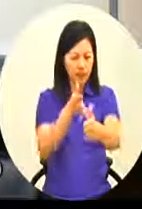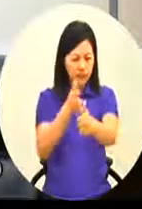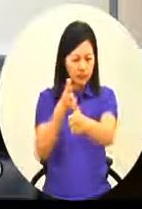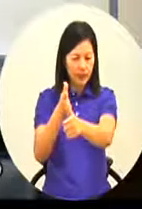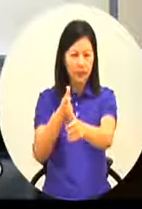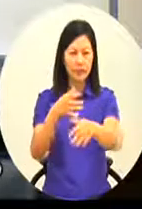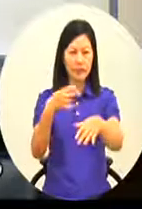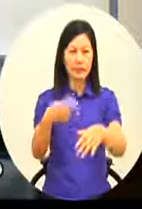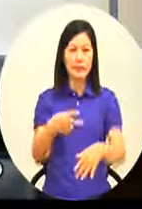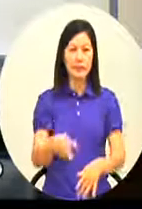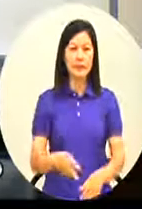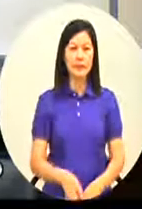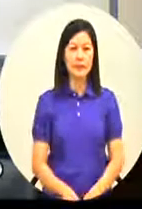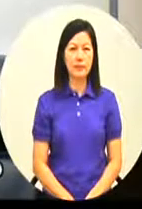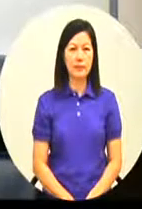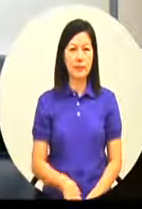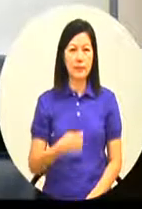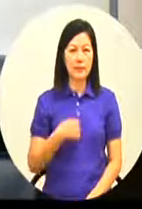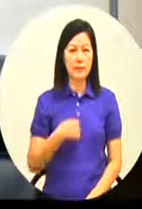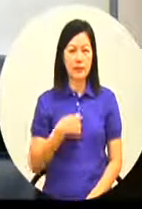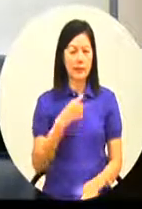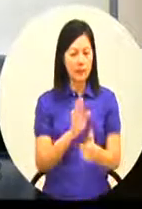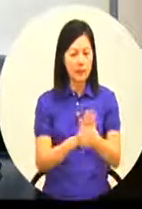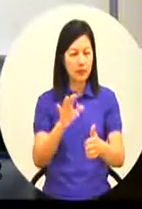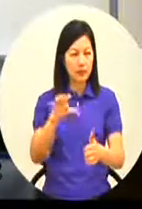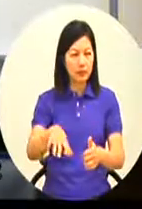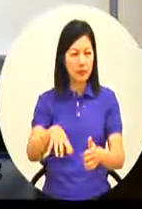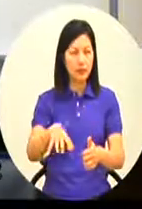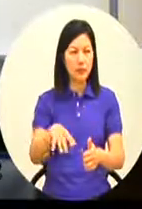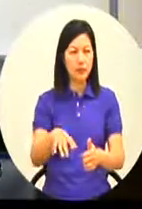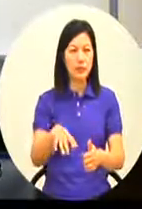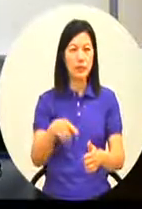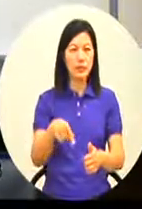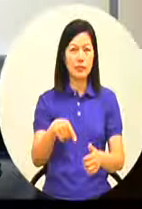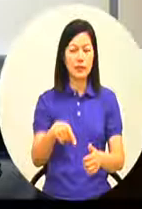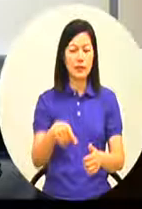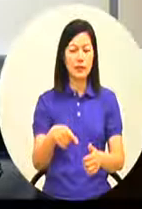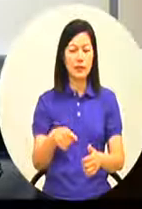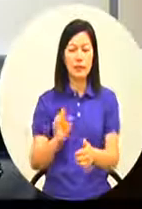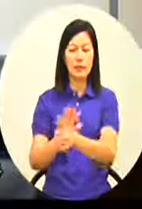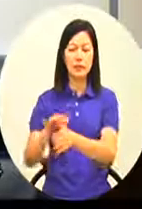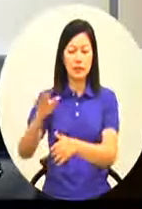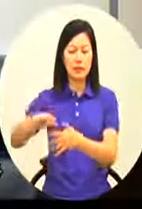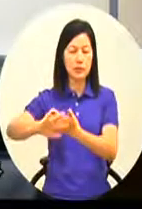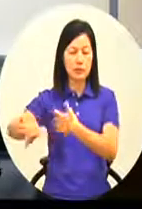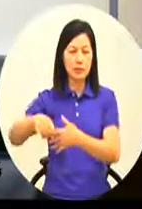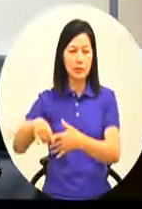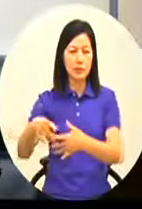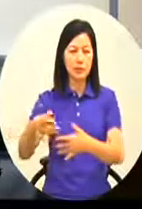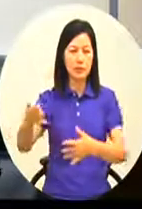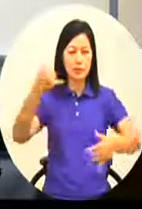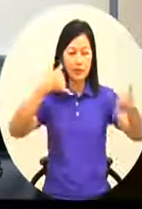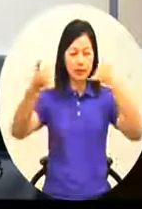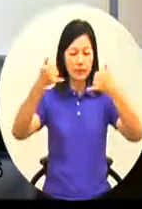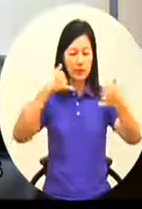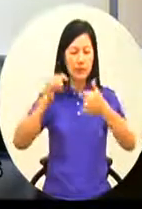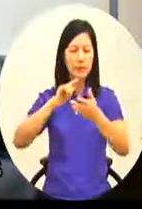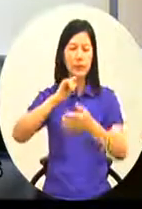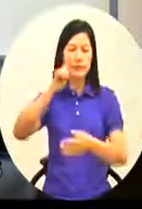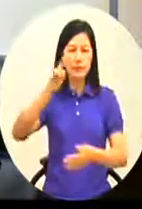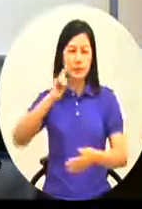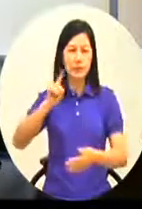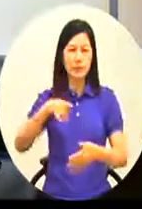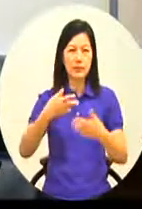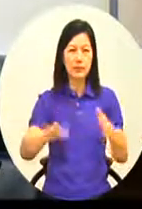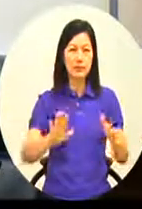我相信讲慧文的服务处跟其他议员同仁的服务处一样啊哈，都是一样接到很多民众的陈请哦，那